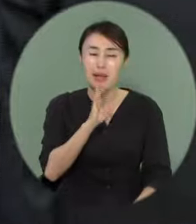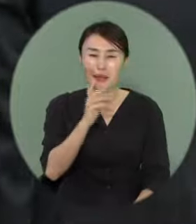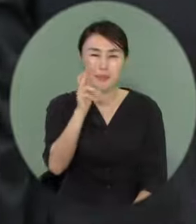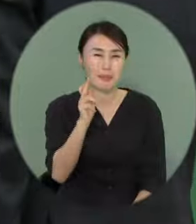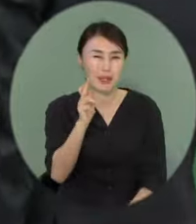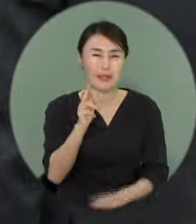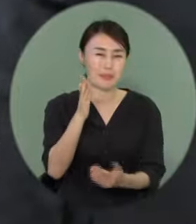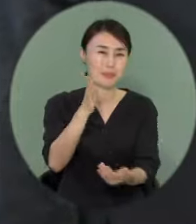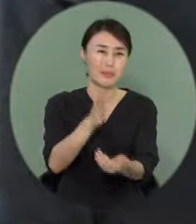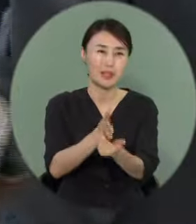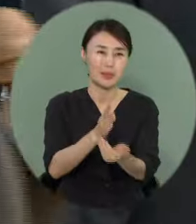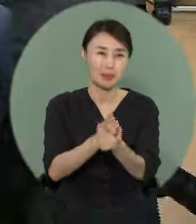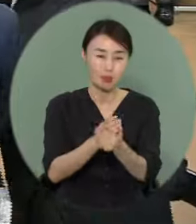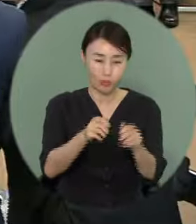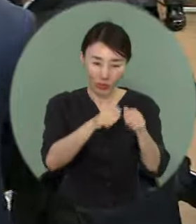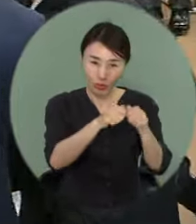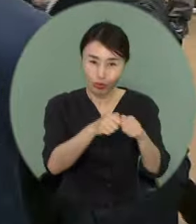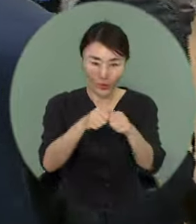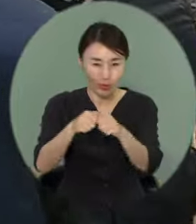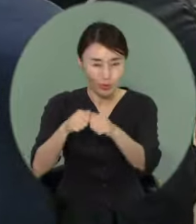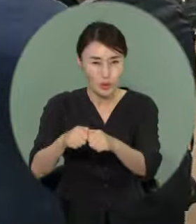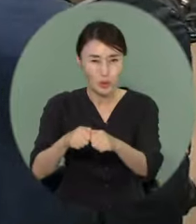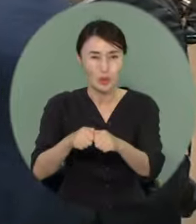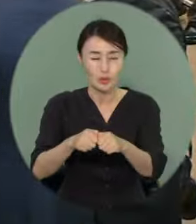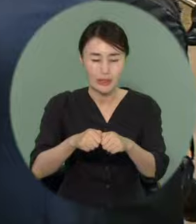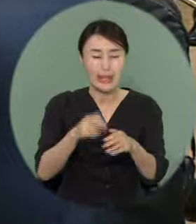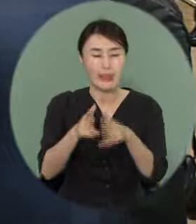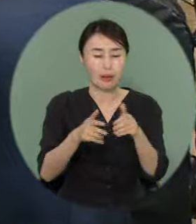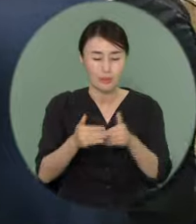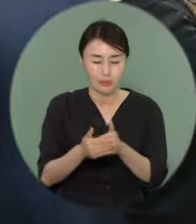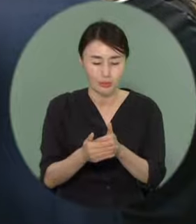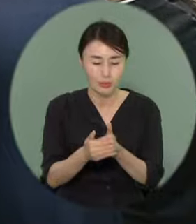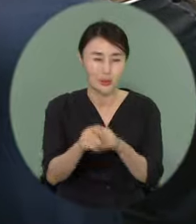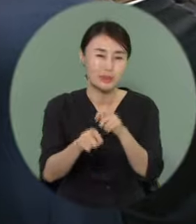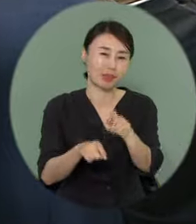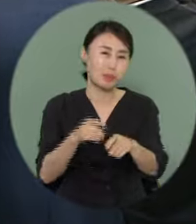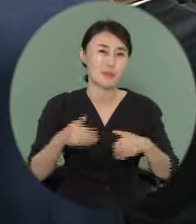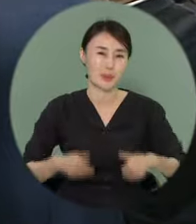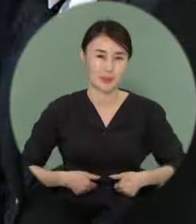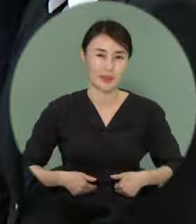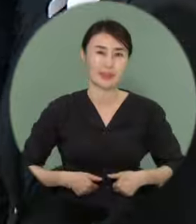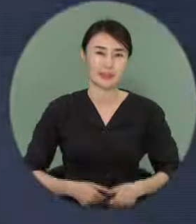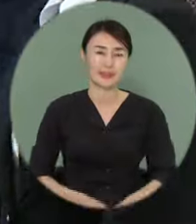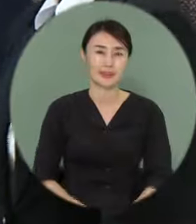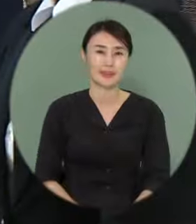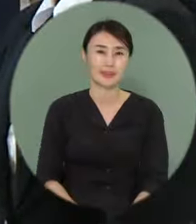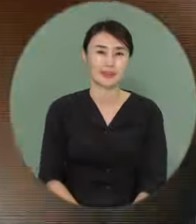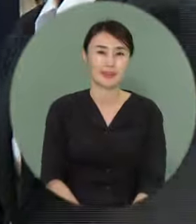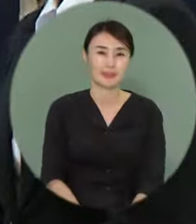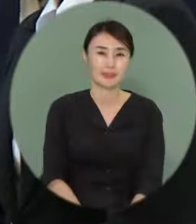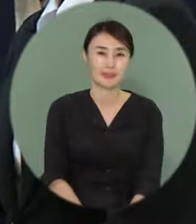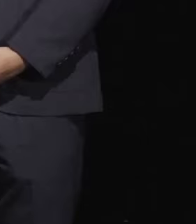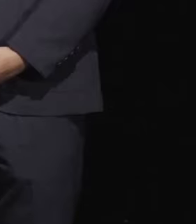않으려면 관계부처의 구체적인 사업 추진이 뒤따라야 하는 과제가 남았습니다. MBC 뉴스